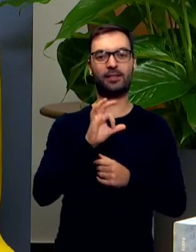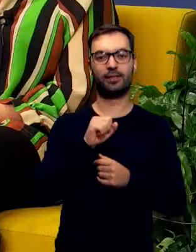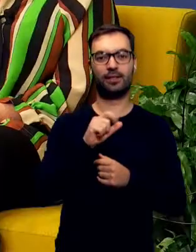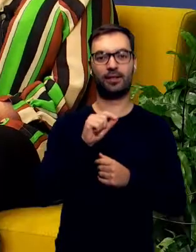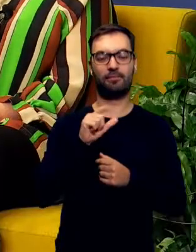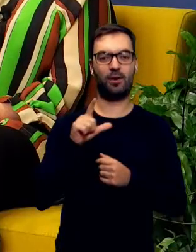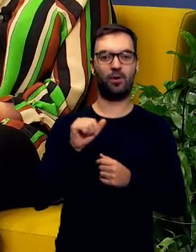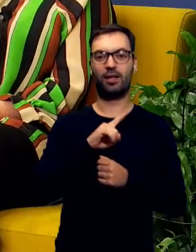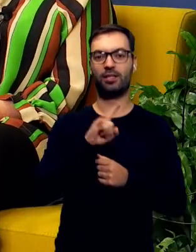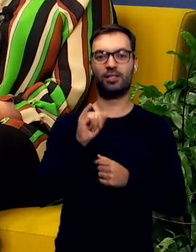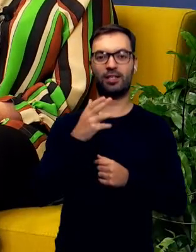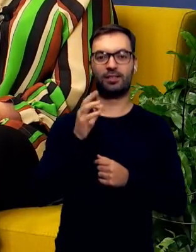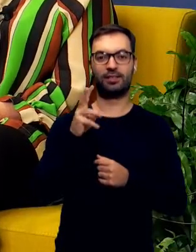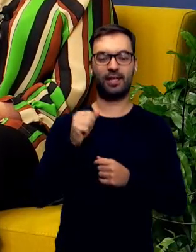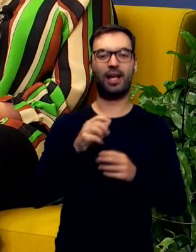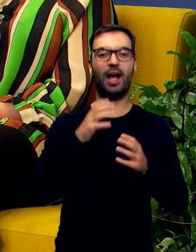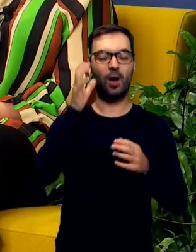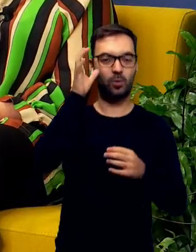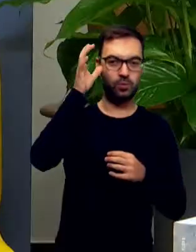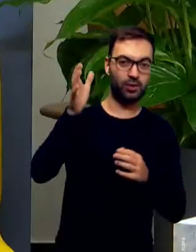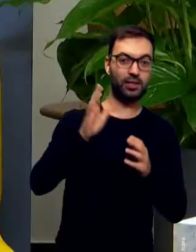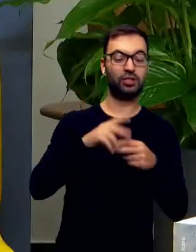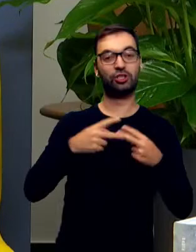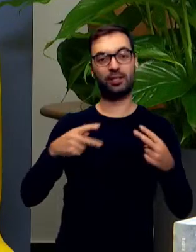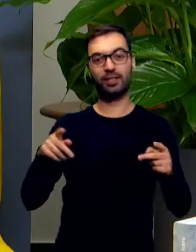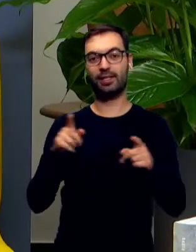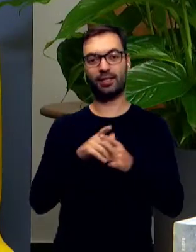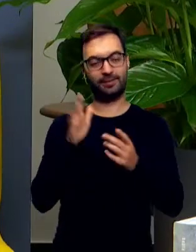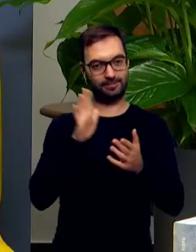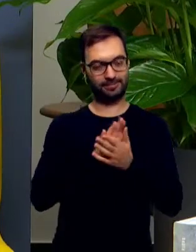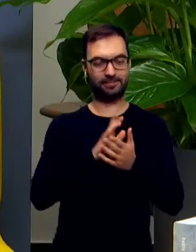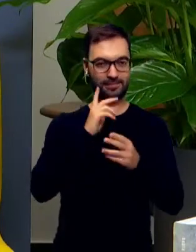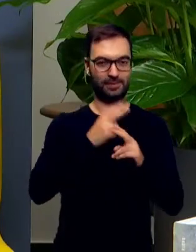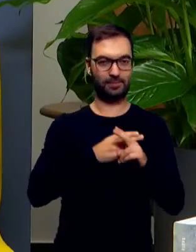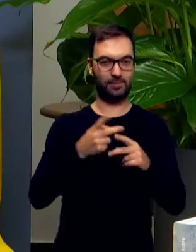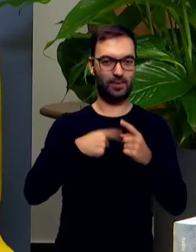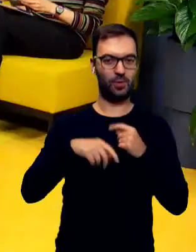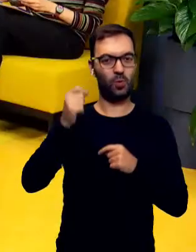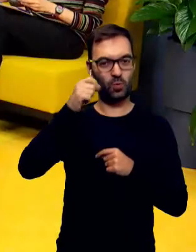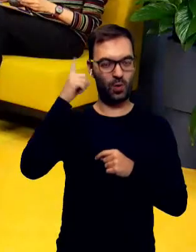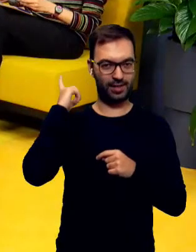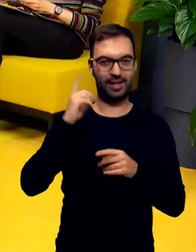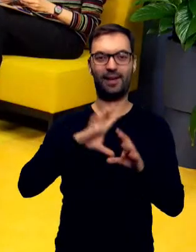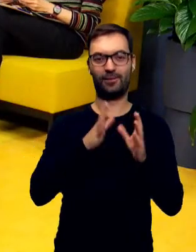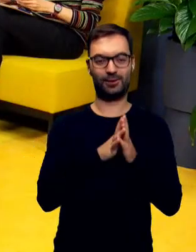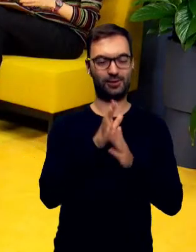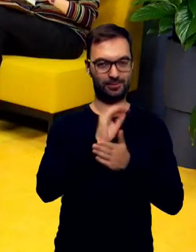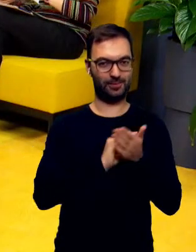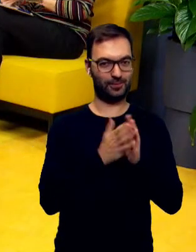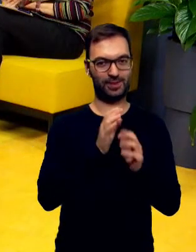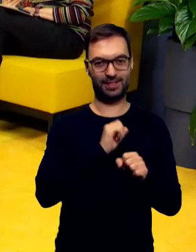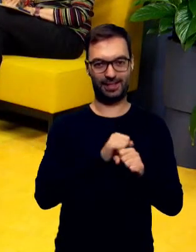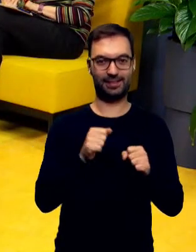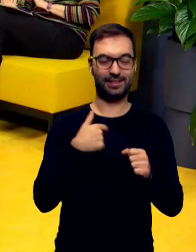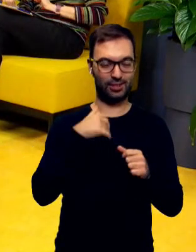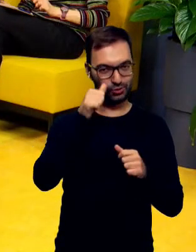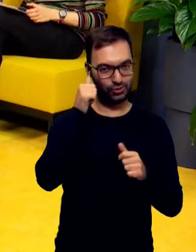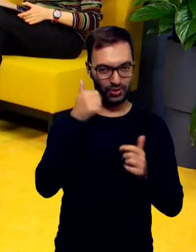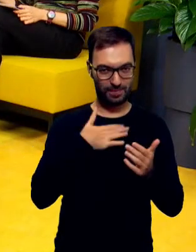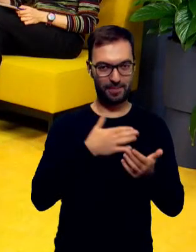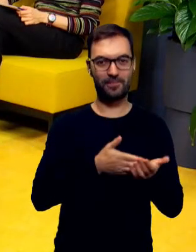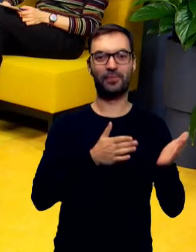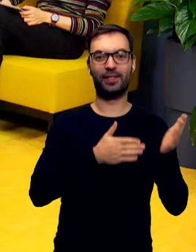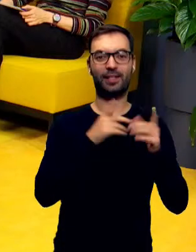Dzień dobry. Dzień dobry. Autorka, dziennikarka, ale także rodowita muralka. Tak? Tak. To jest tutaj wszystko napisane, więc z tego korzystam.